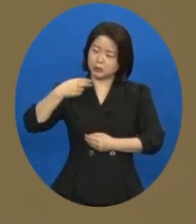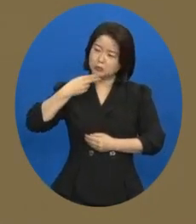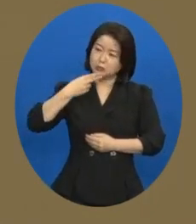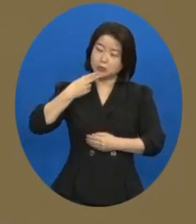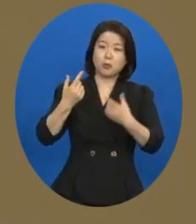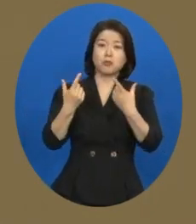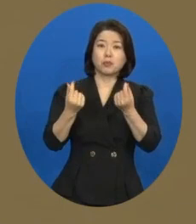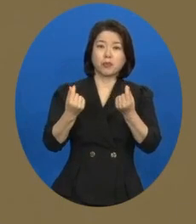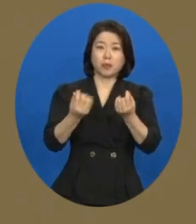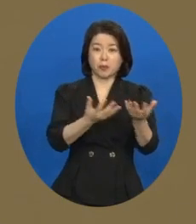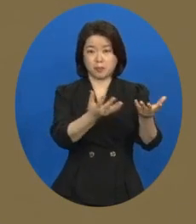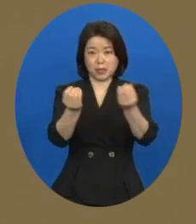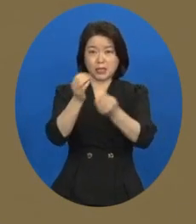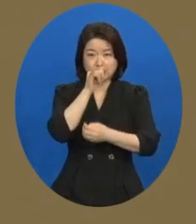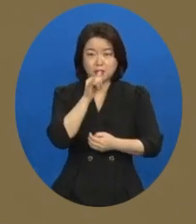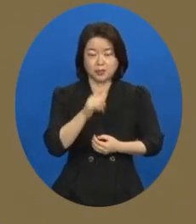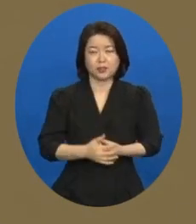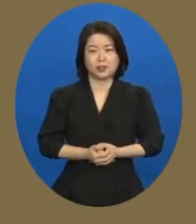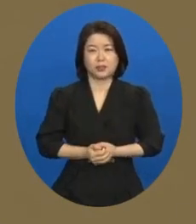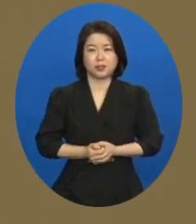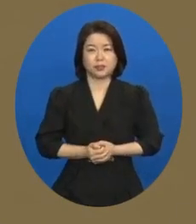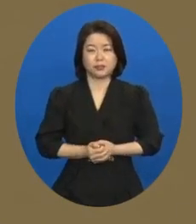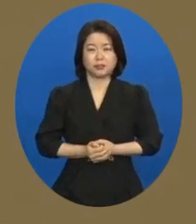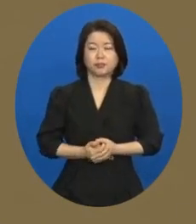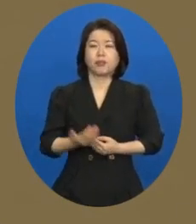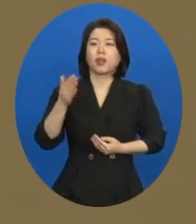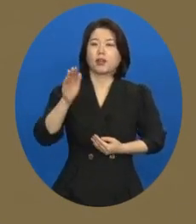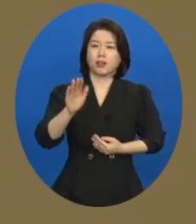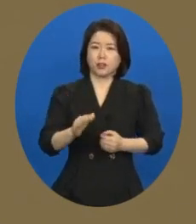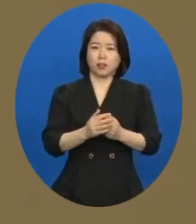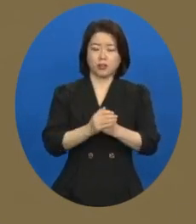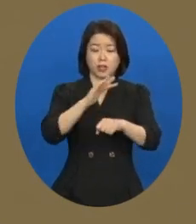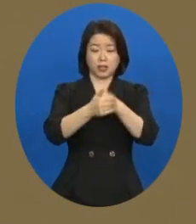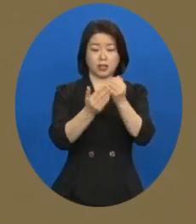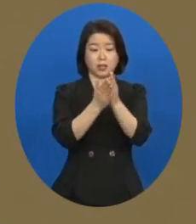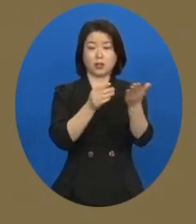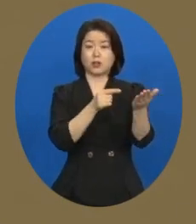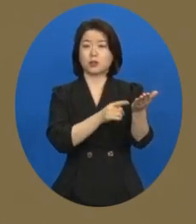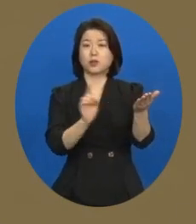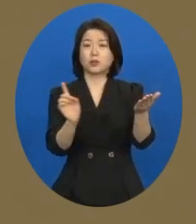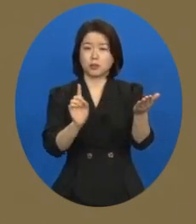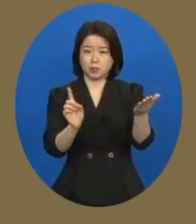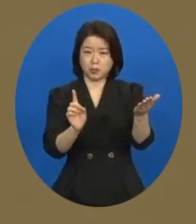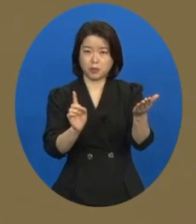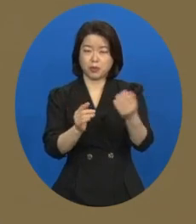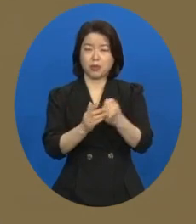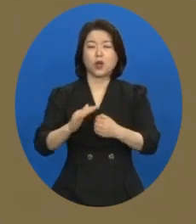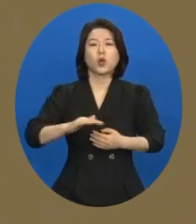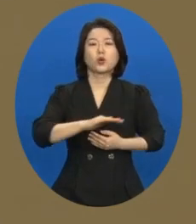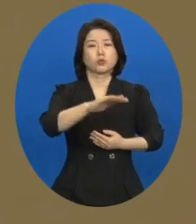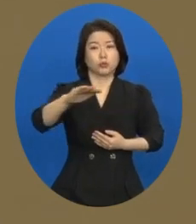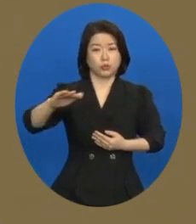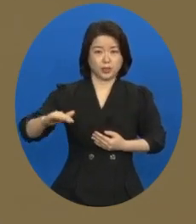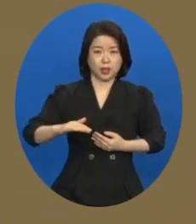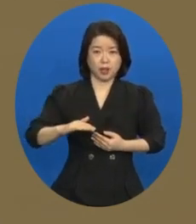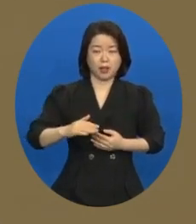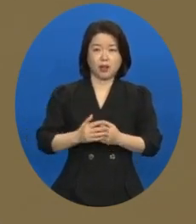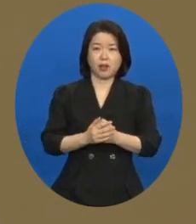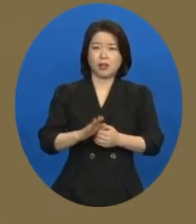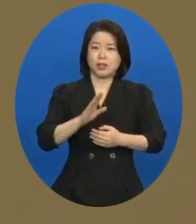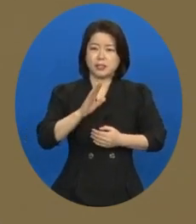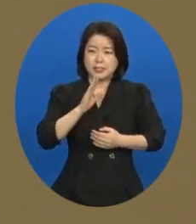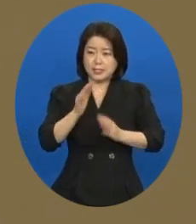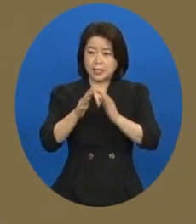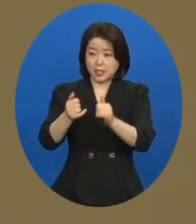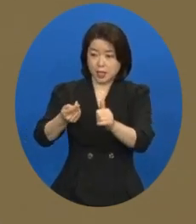않는 분들도 많으실 겁니다. 그런데 성경은 말합니다. 우리가 실제로